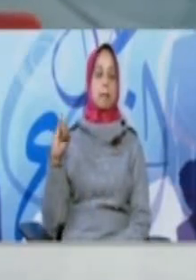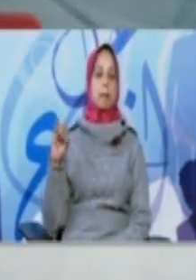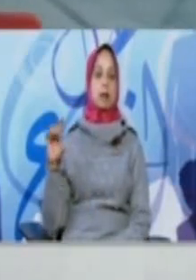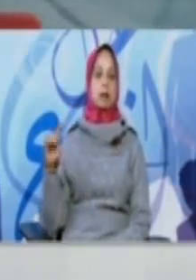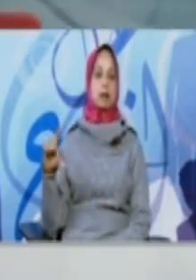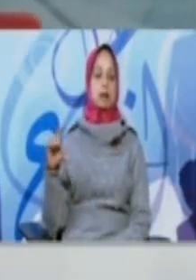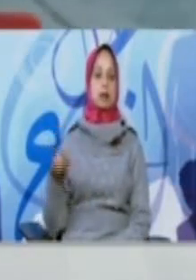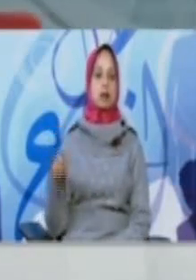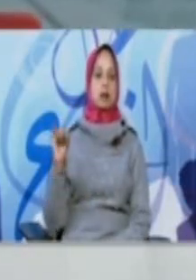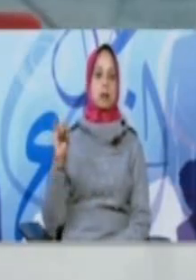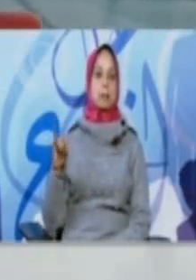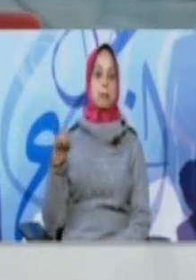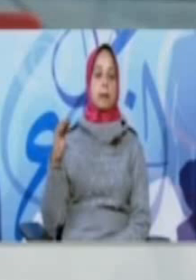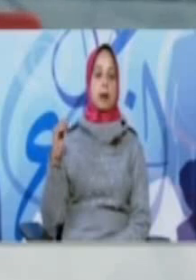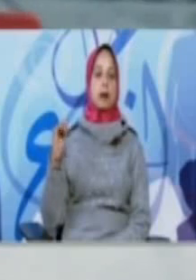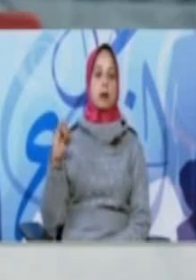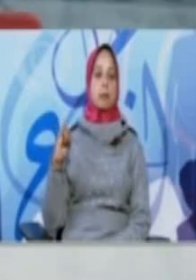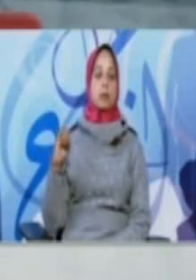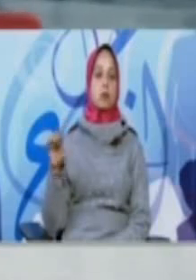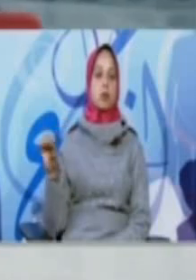وزاره القبضه الحديديه.